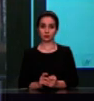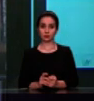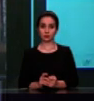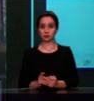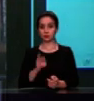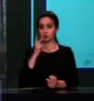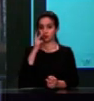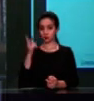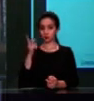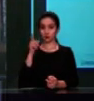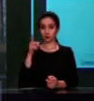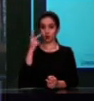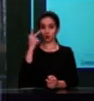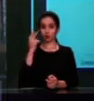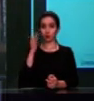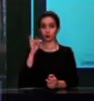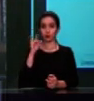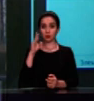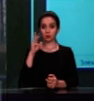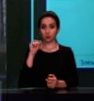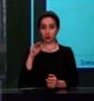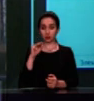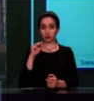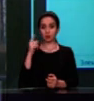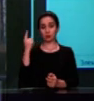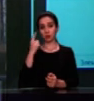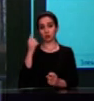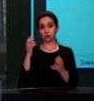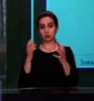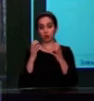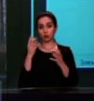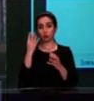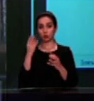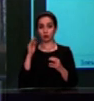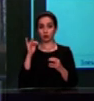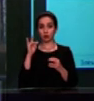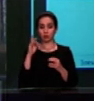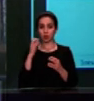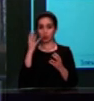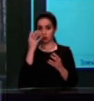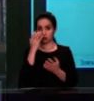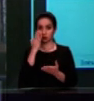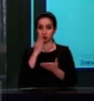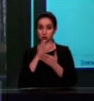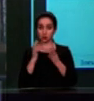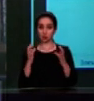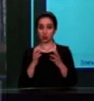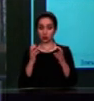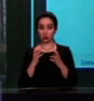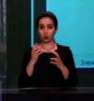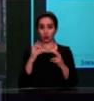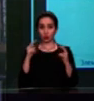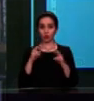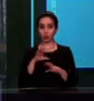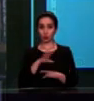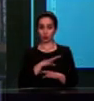Ko'rib turganingizdek, 4 ta formatda, demak, rasmni saqlashni guvohi bo'ldingiz. Demak, bugungi